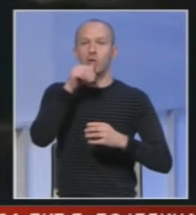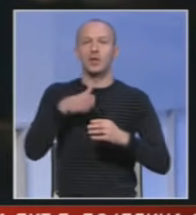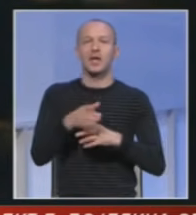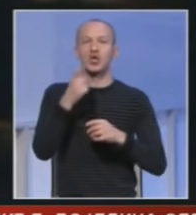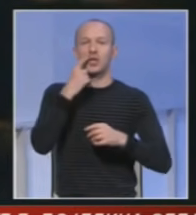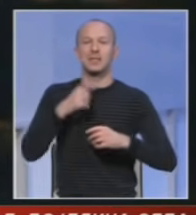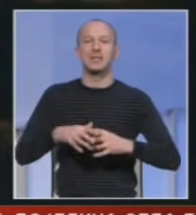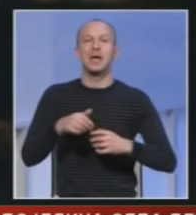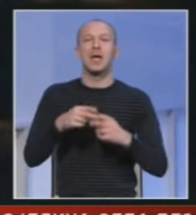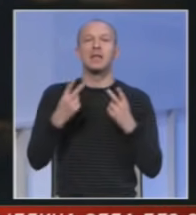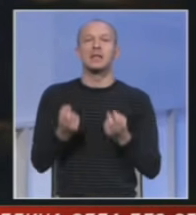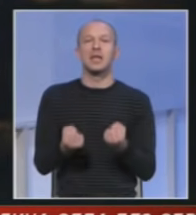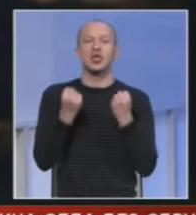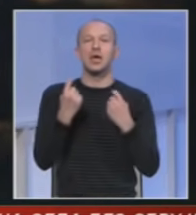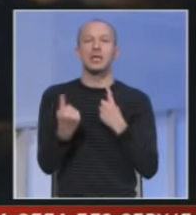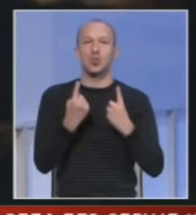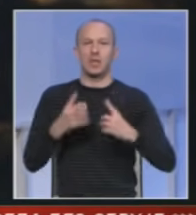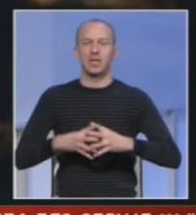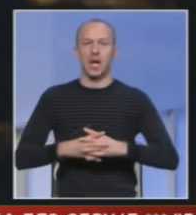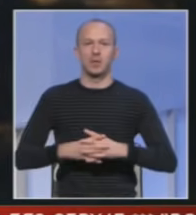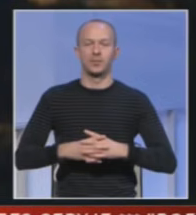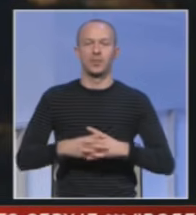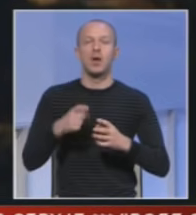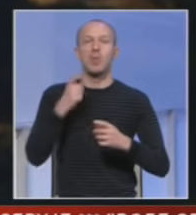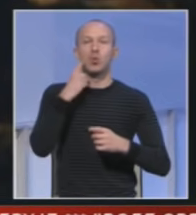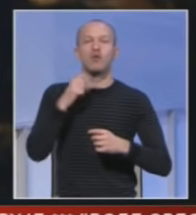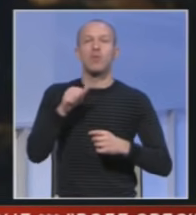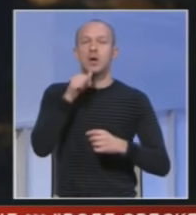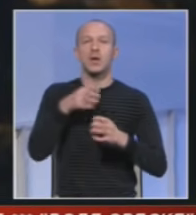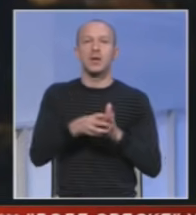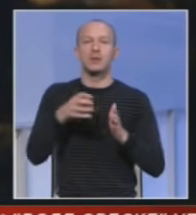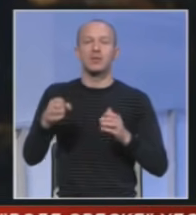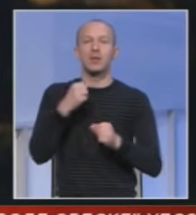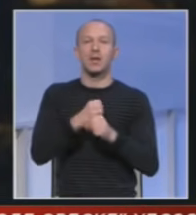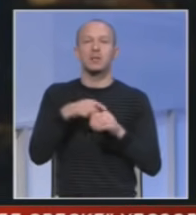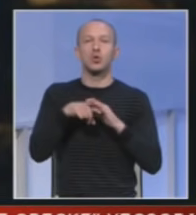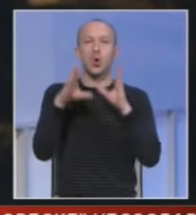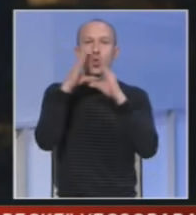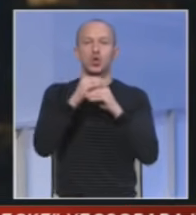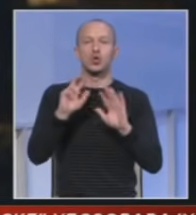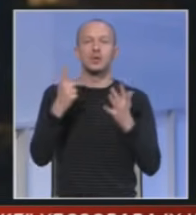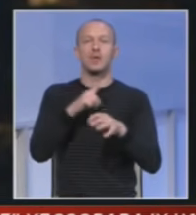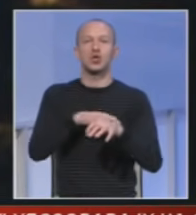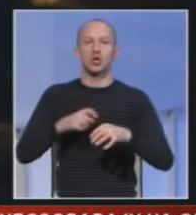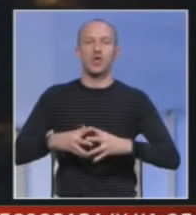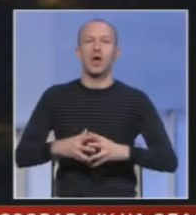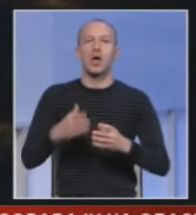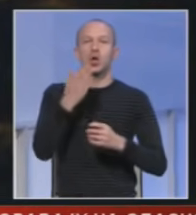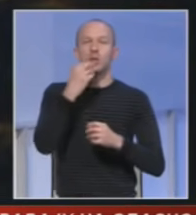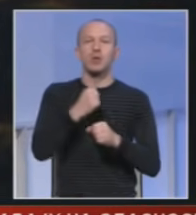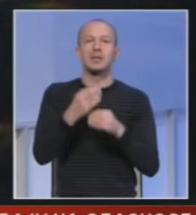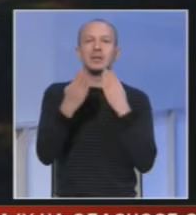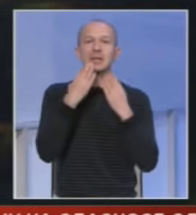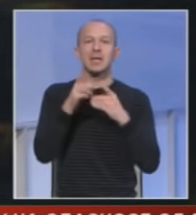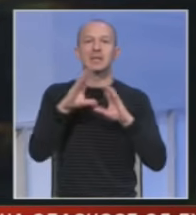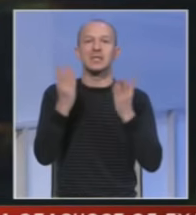reke Željeznice je izuzetno teška situacija. Pokušavamo i nastavljamo da radimo i u toku noći. U 18 časova ćemo održati